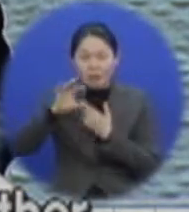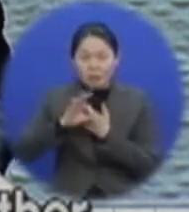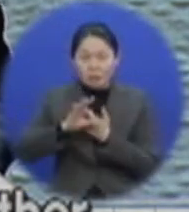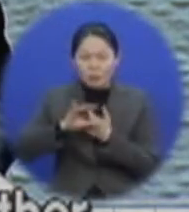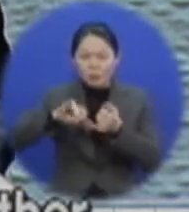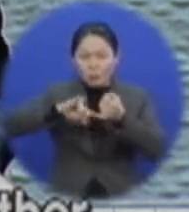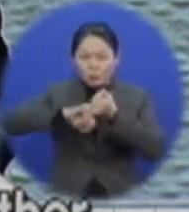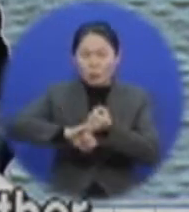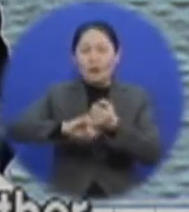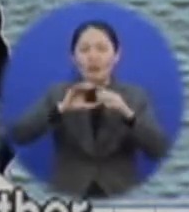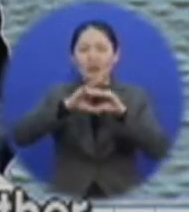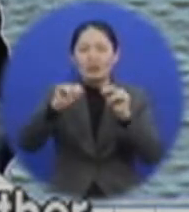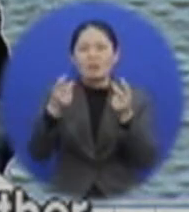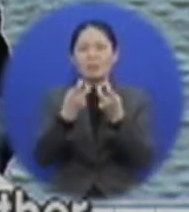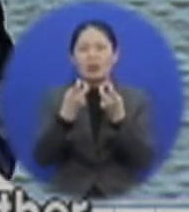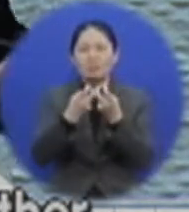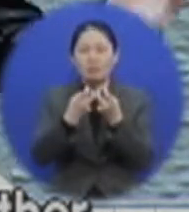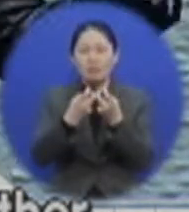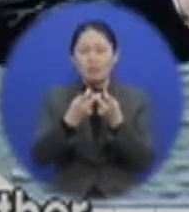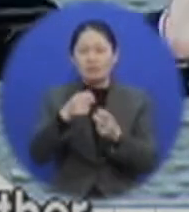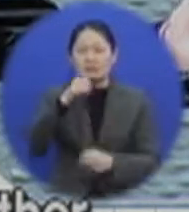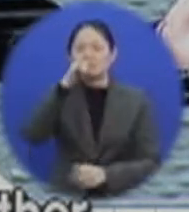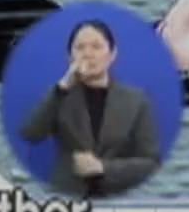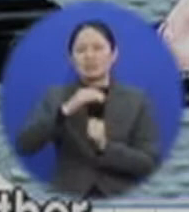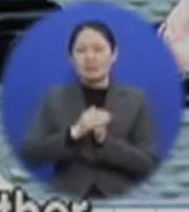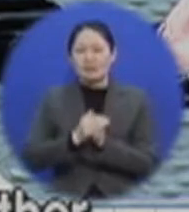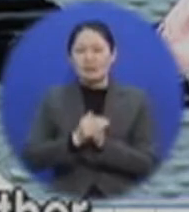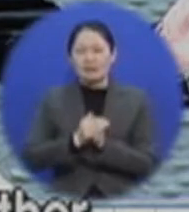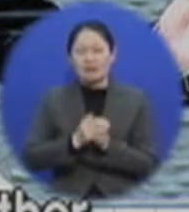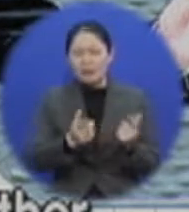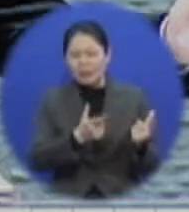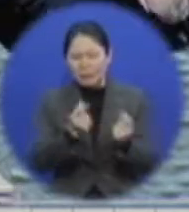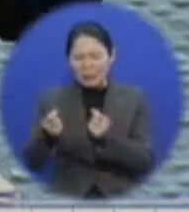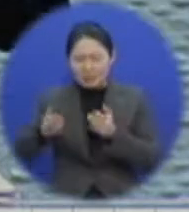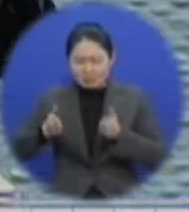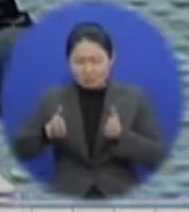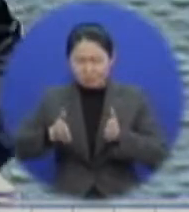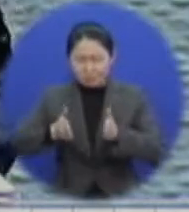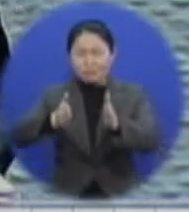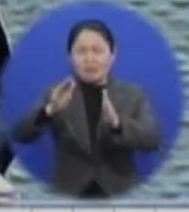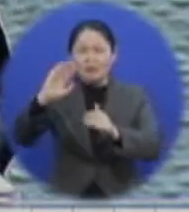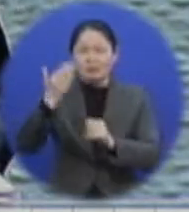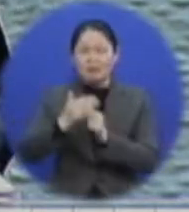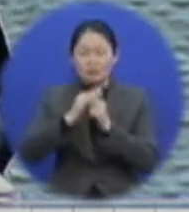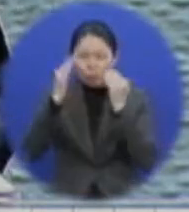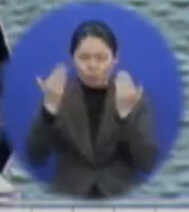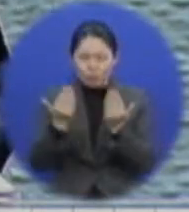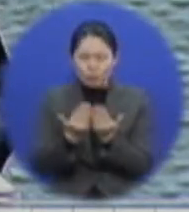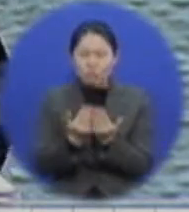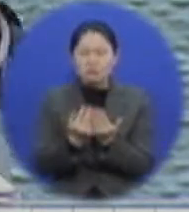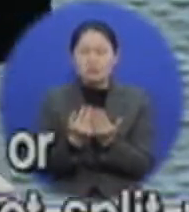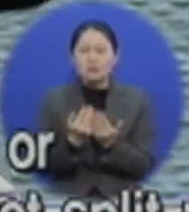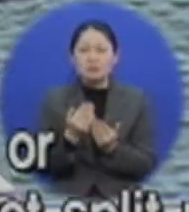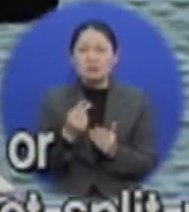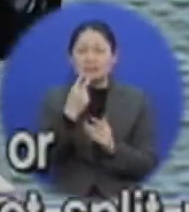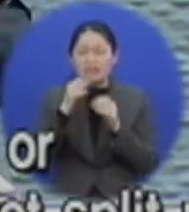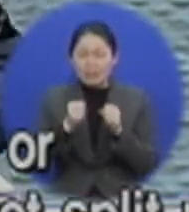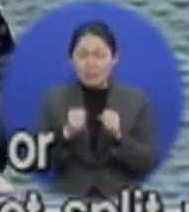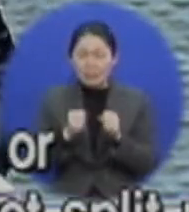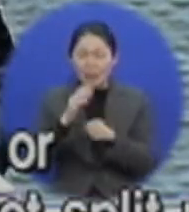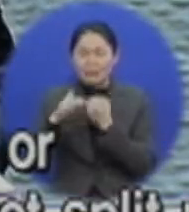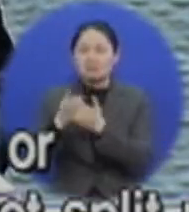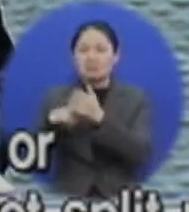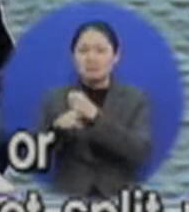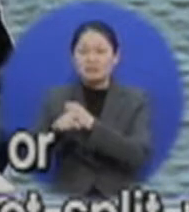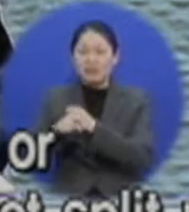풀어질 길이 걸려요 다 같이 가야 되요 다 사는 것이 하나님의 뜻입니다 누구는 잘라 내고